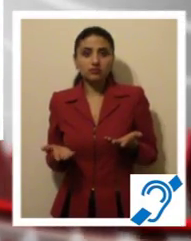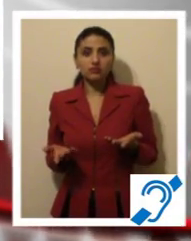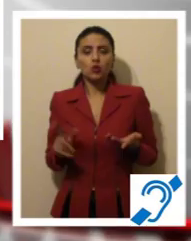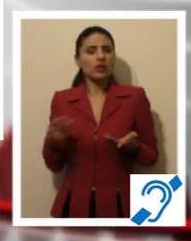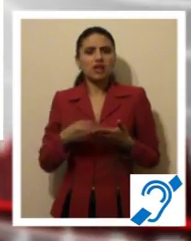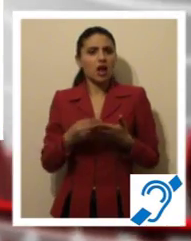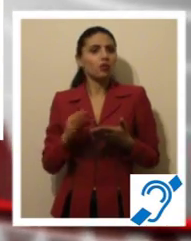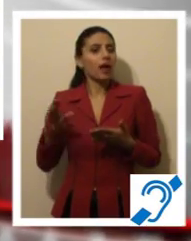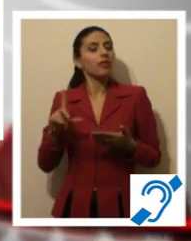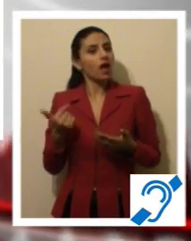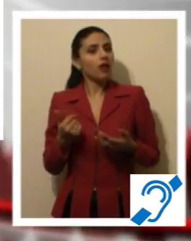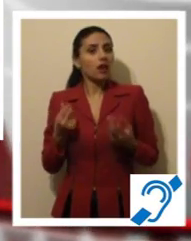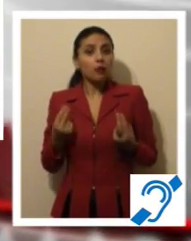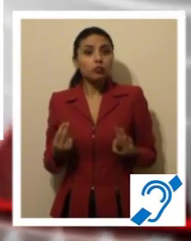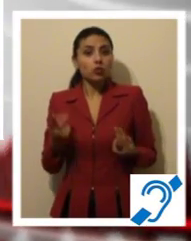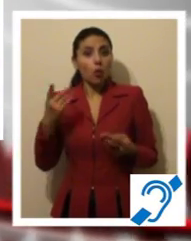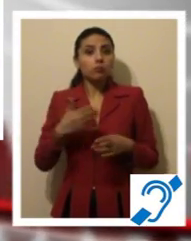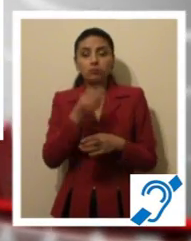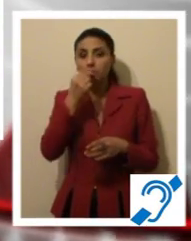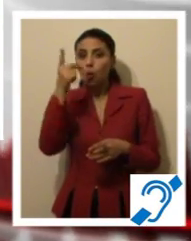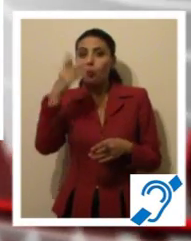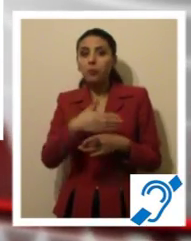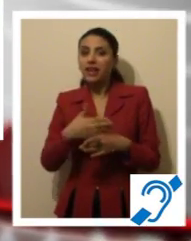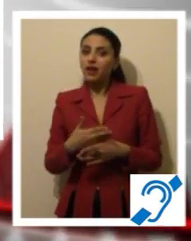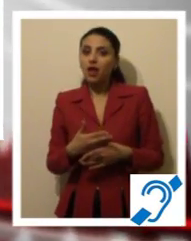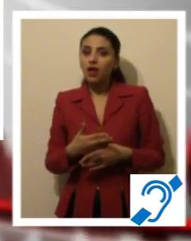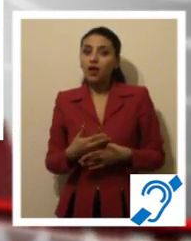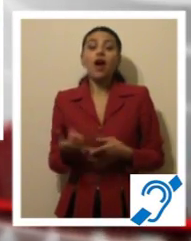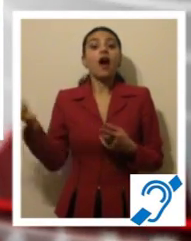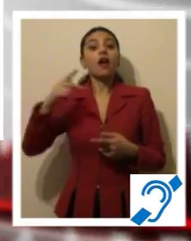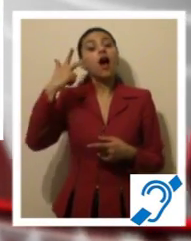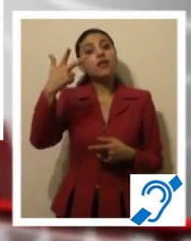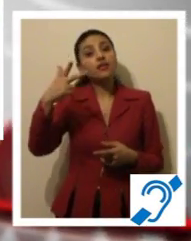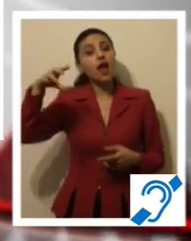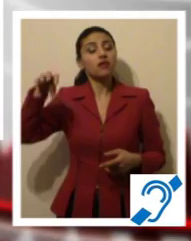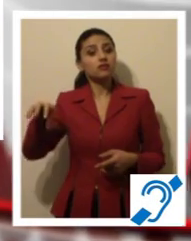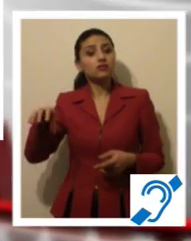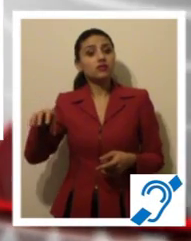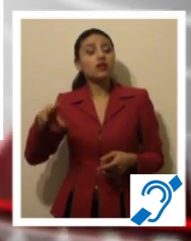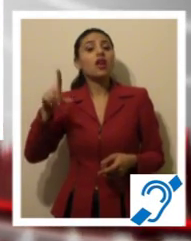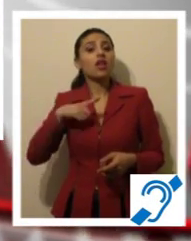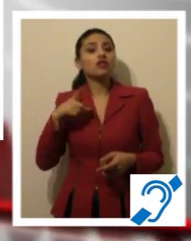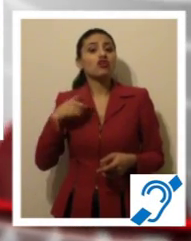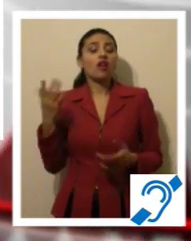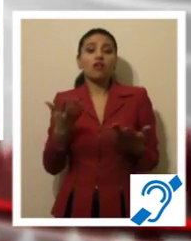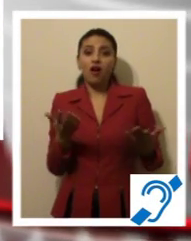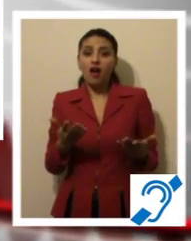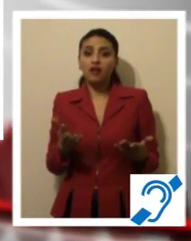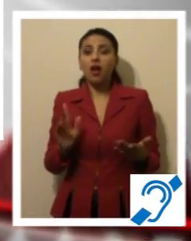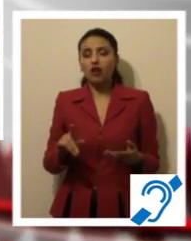dar e o pâine de mâncat și acolo. Și mai există și a treia categorie, cei care,